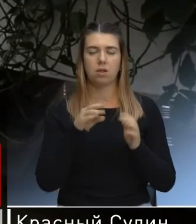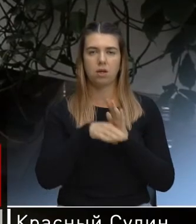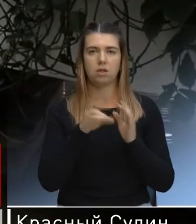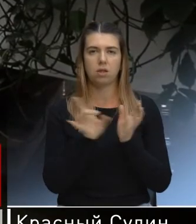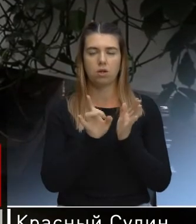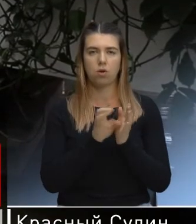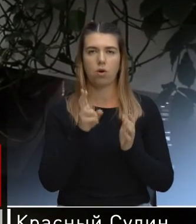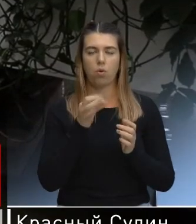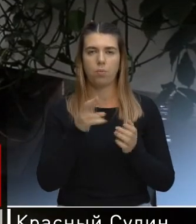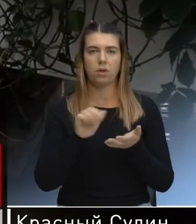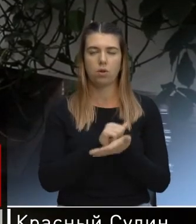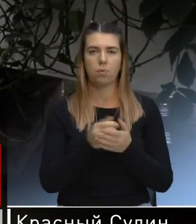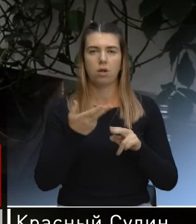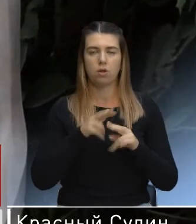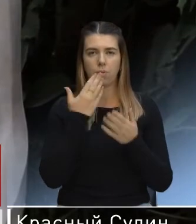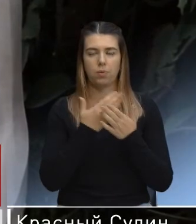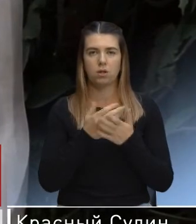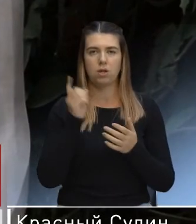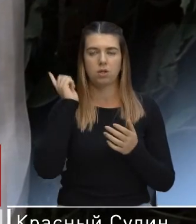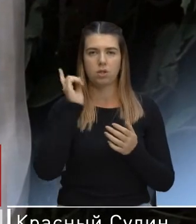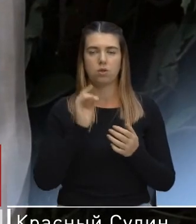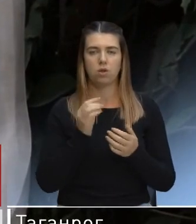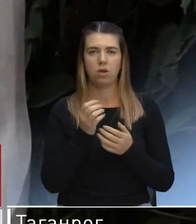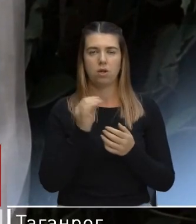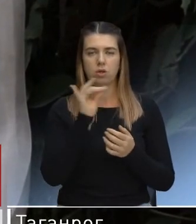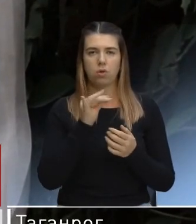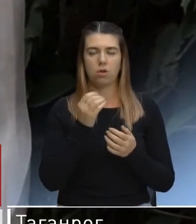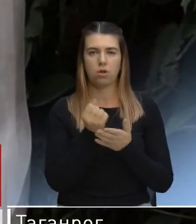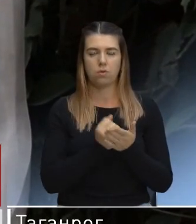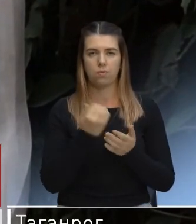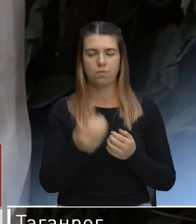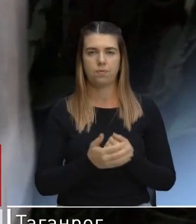хранятся электронные копии документов, которые представляют историческую ценность для российского государства.